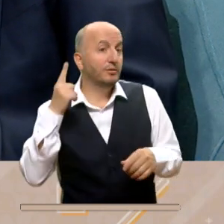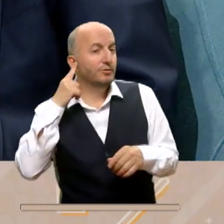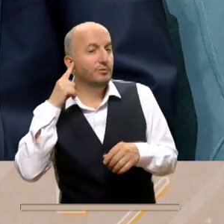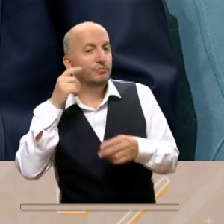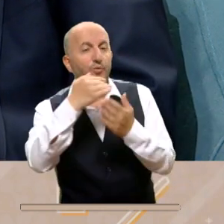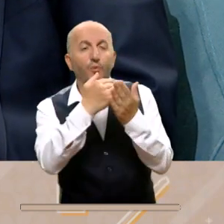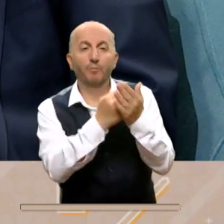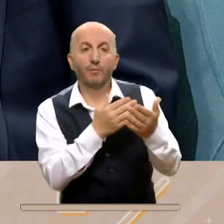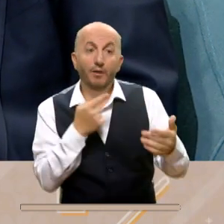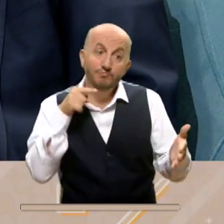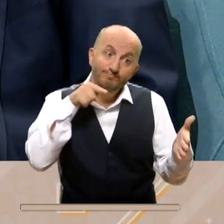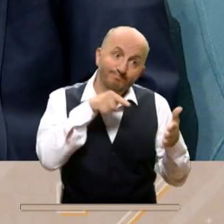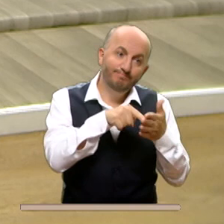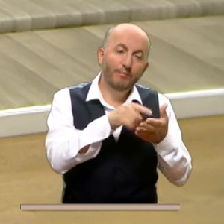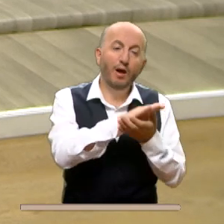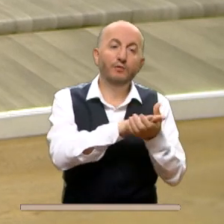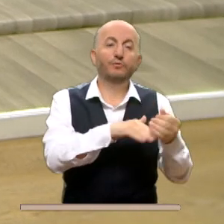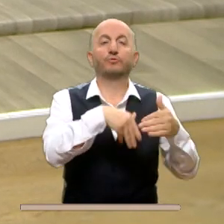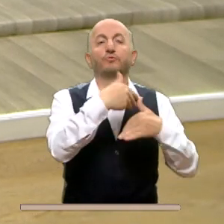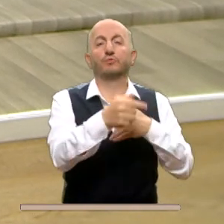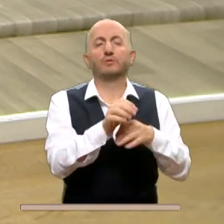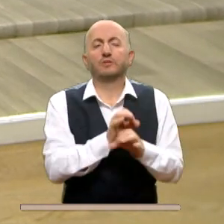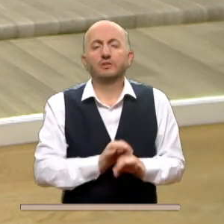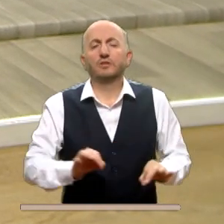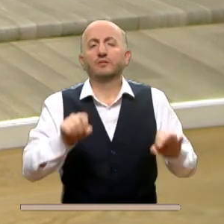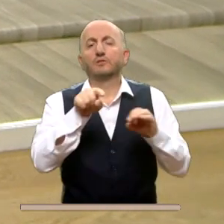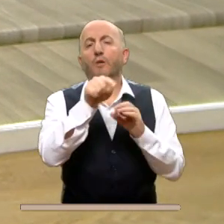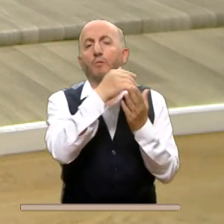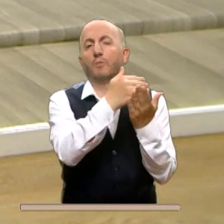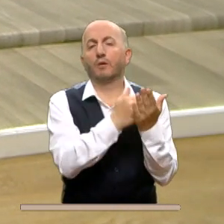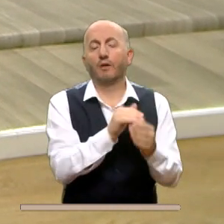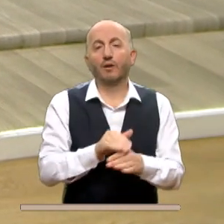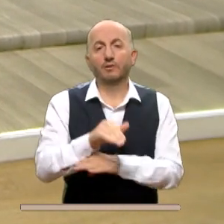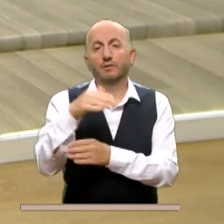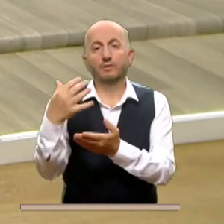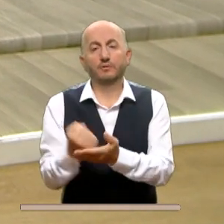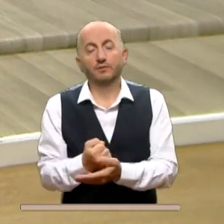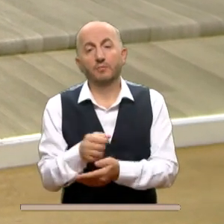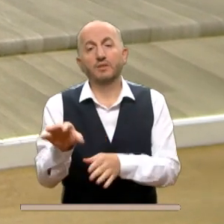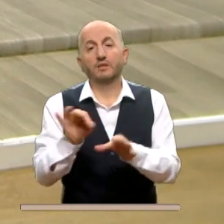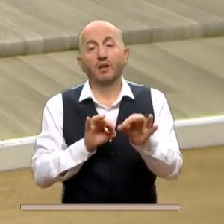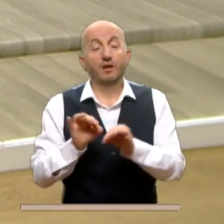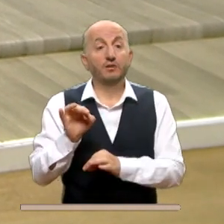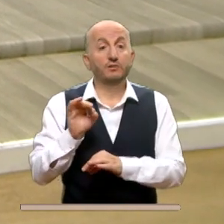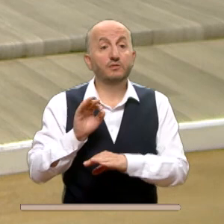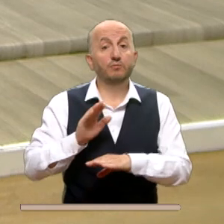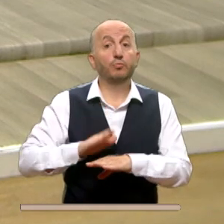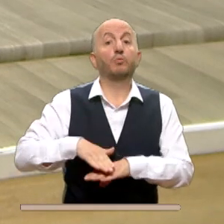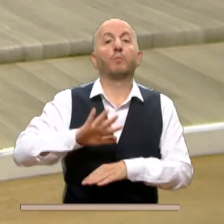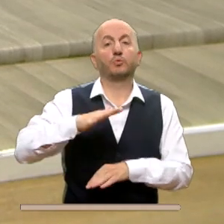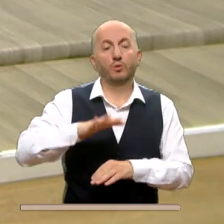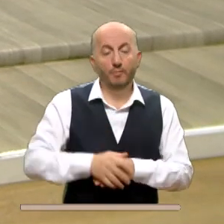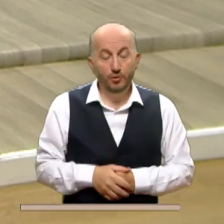duyabiliyorlar. Mezuniyetler sonrasında hiç o programlardan hayatlarını kazanacakları bir tercihte de bulunmamış